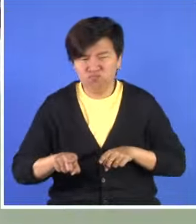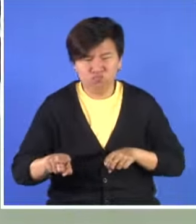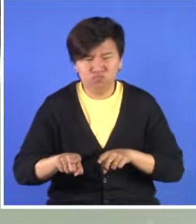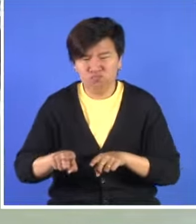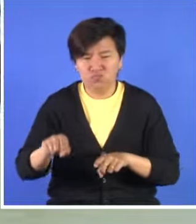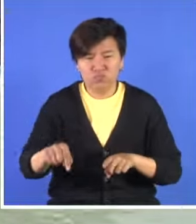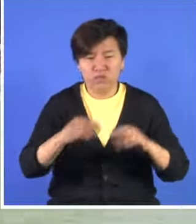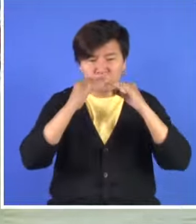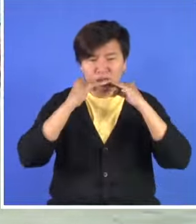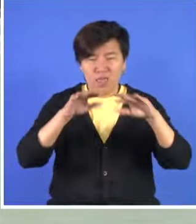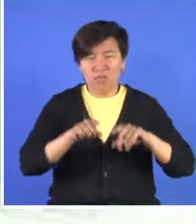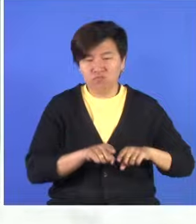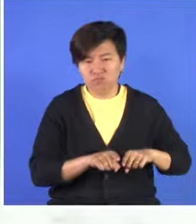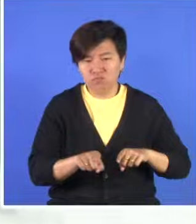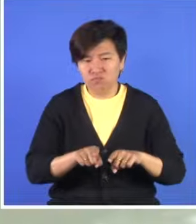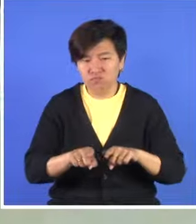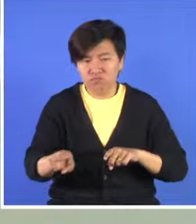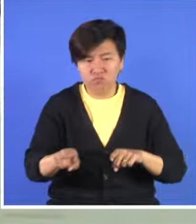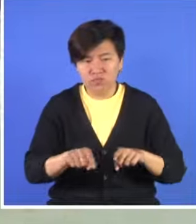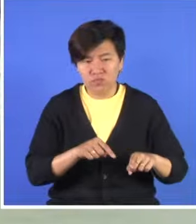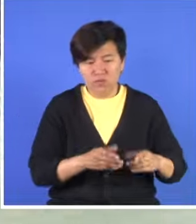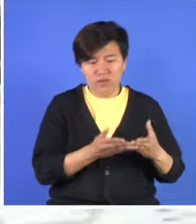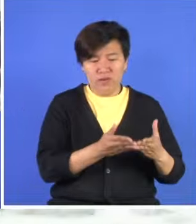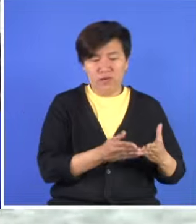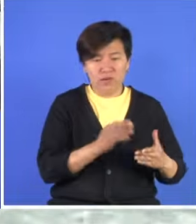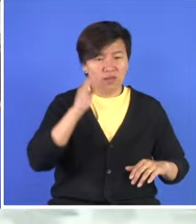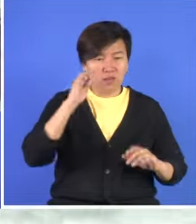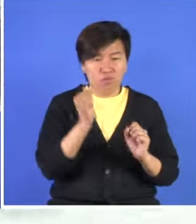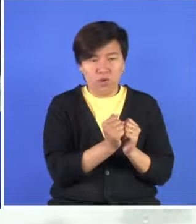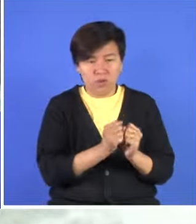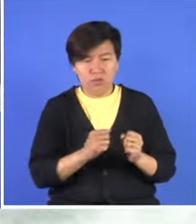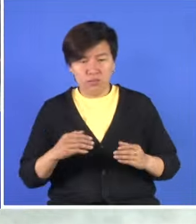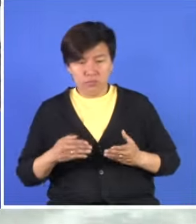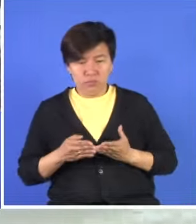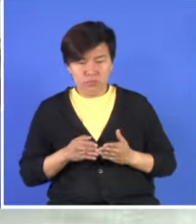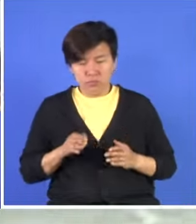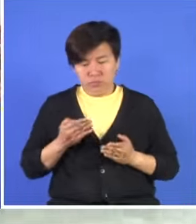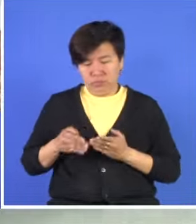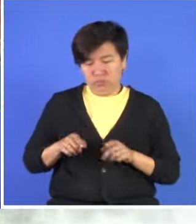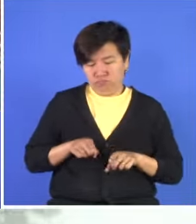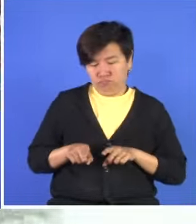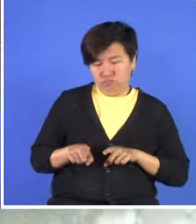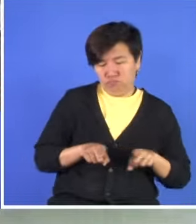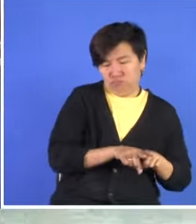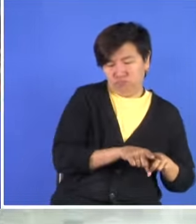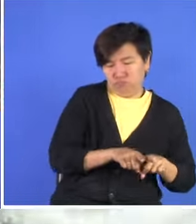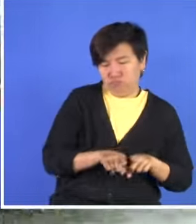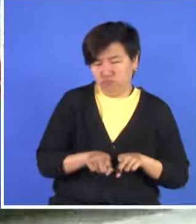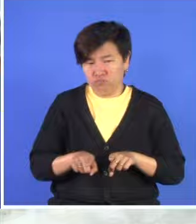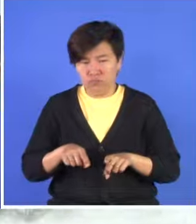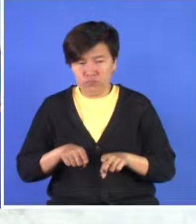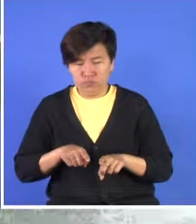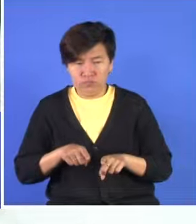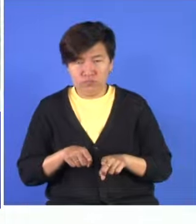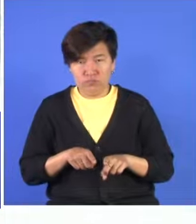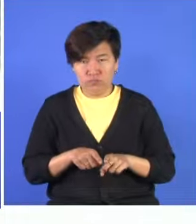างทะเลบางช่วงก็พยายามที่จะชนเรือยางแต่ว่าเจ้าหน้าที่นะครับก็เบี่ยงเรือออกมาได้ทันและขณะที่พยายามเข้าประกบเรือหางย